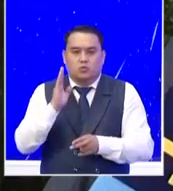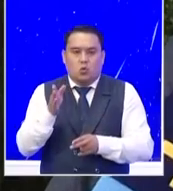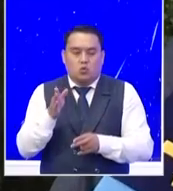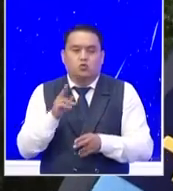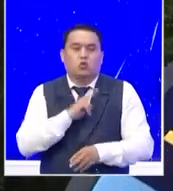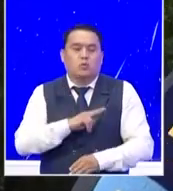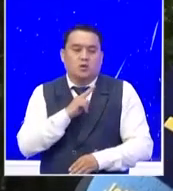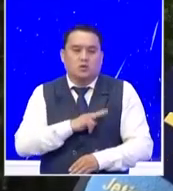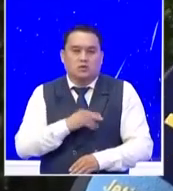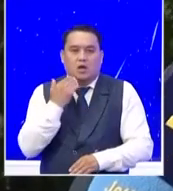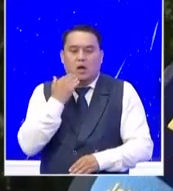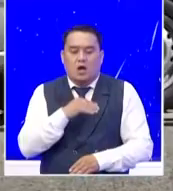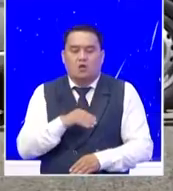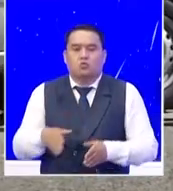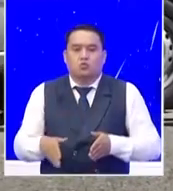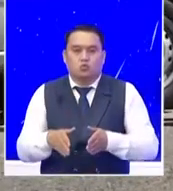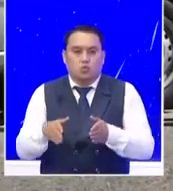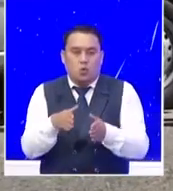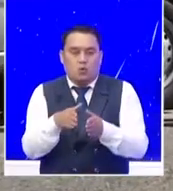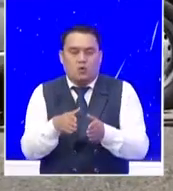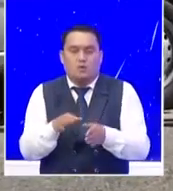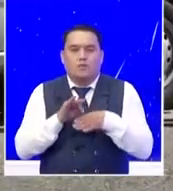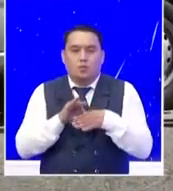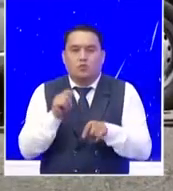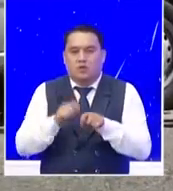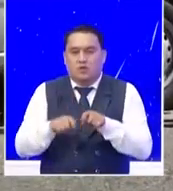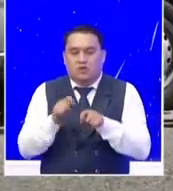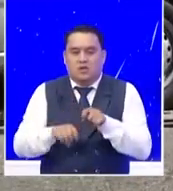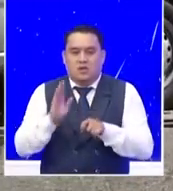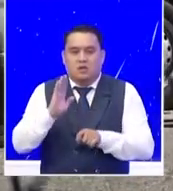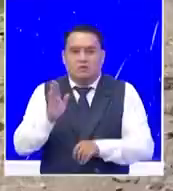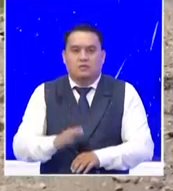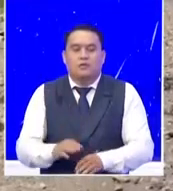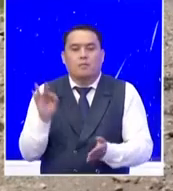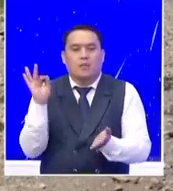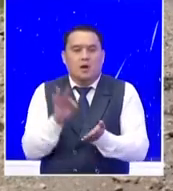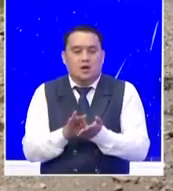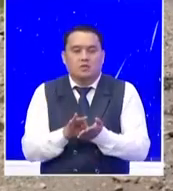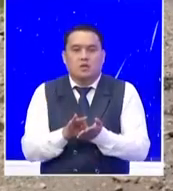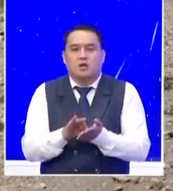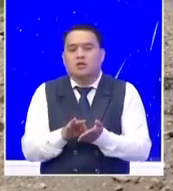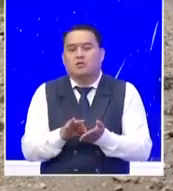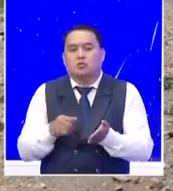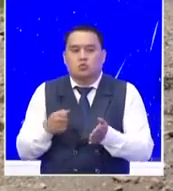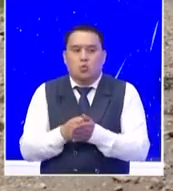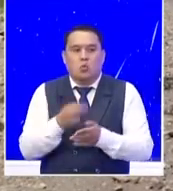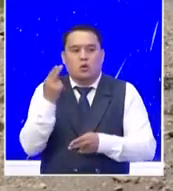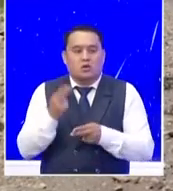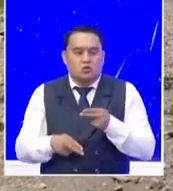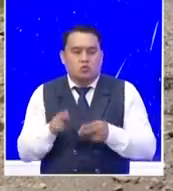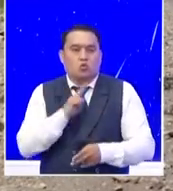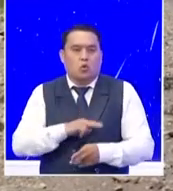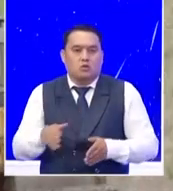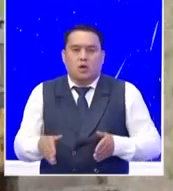бұл жұмыстар сапалы жол адалдық алаңы жобасы аясында жүзеге асып отыр. Мақсат осындай аяқсыз қалған, сапасы сын